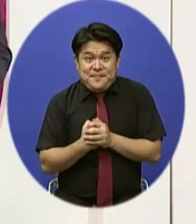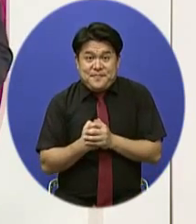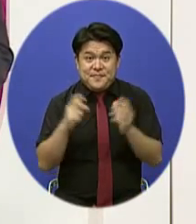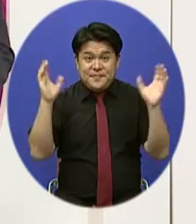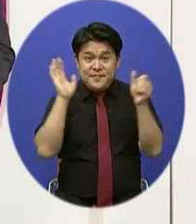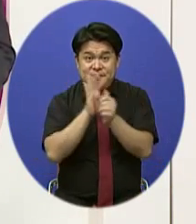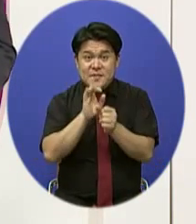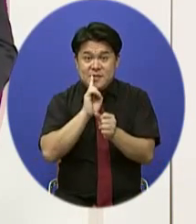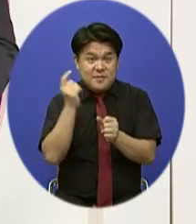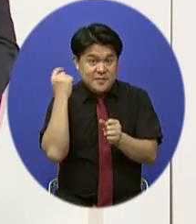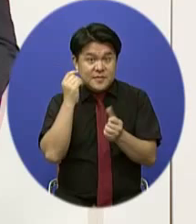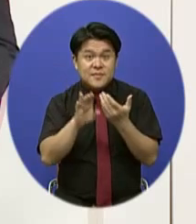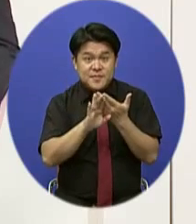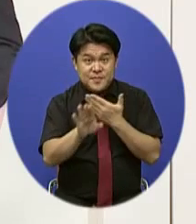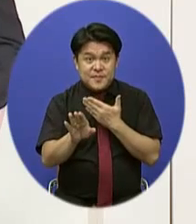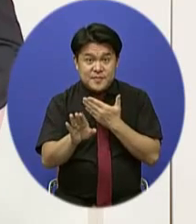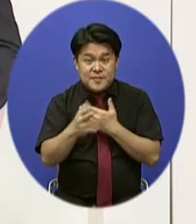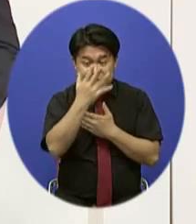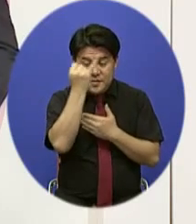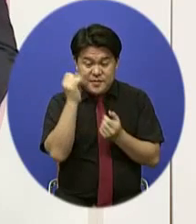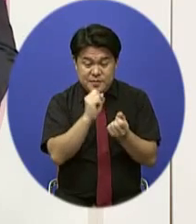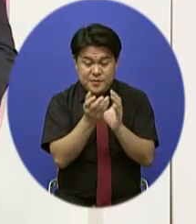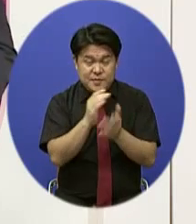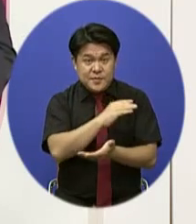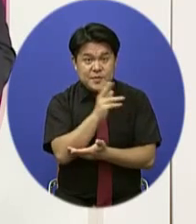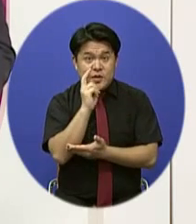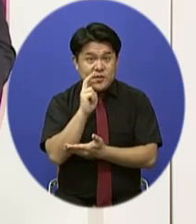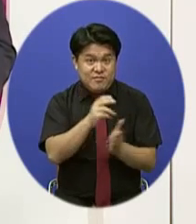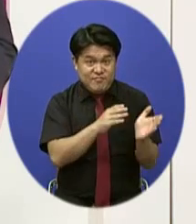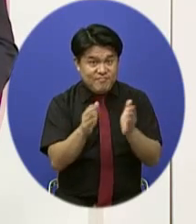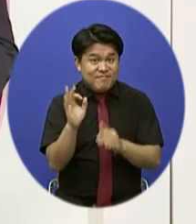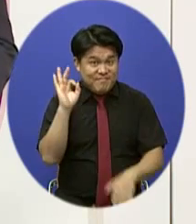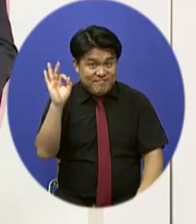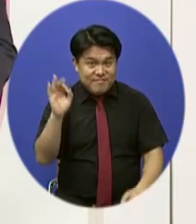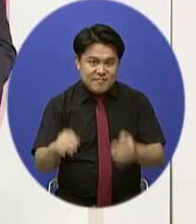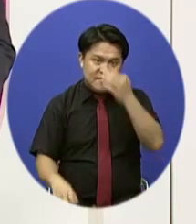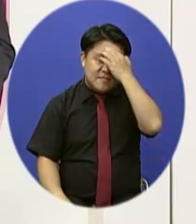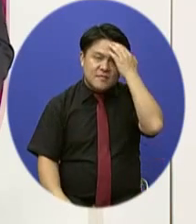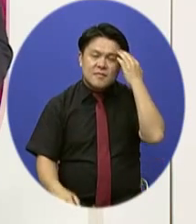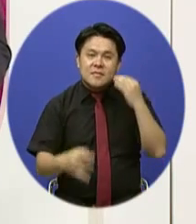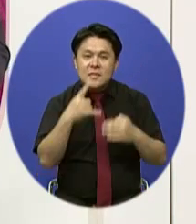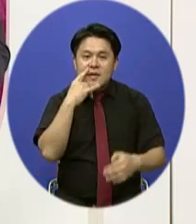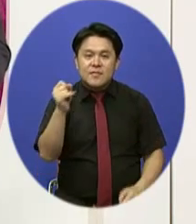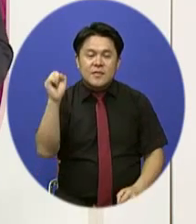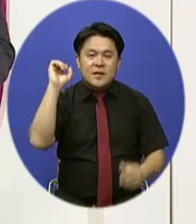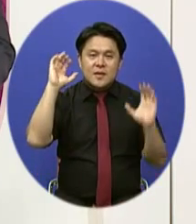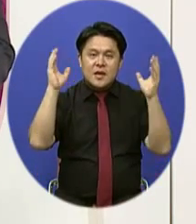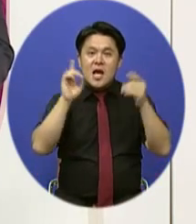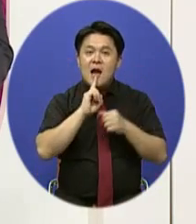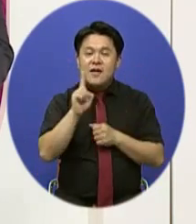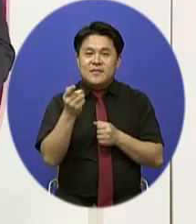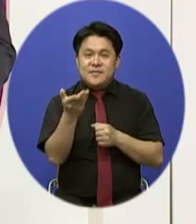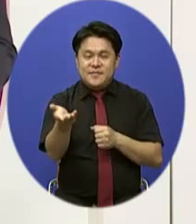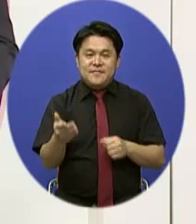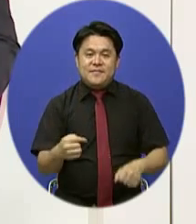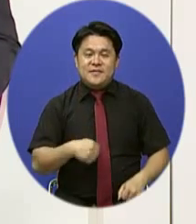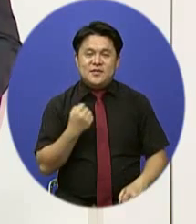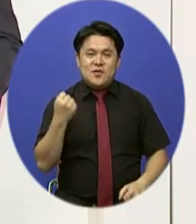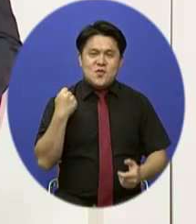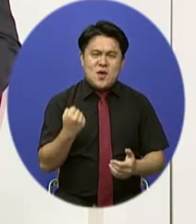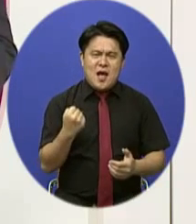응원 한번 듣고. 할 믿고 사연 노래 한번 준비해 볼까요? 네. 자, 우리 어머니 응원 한번 하시고. 본인을